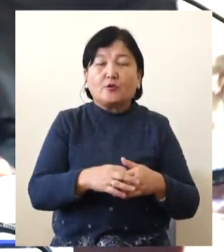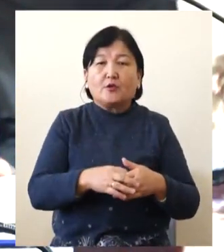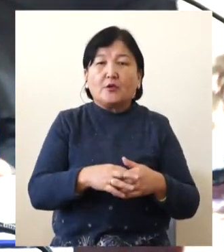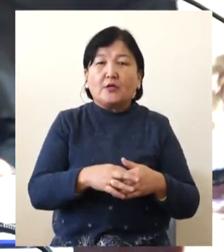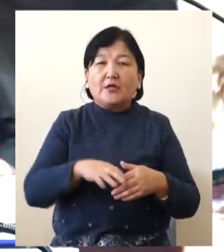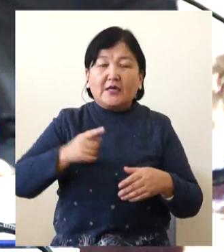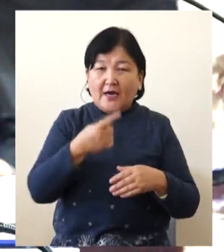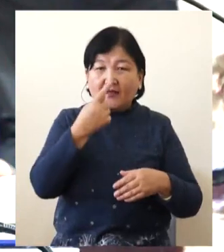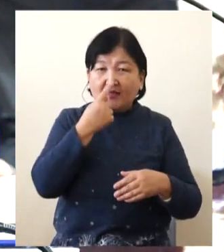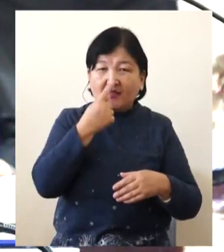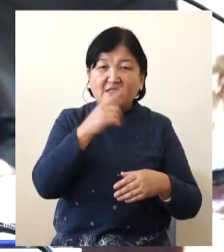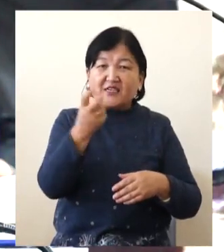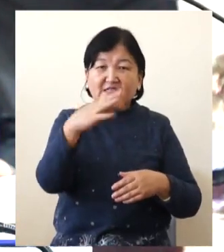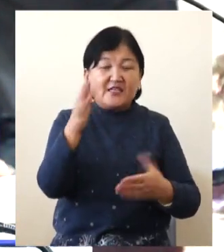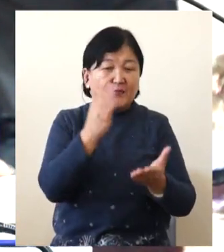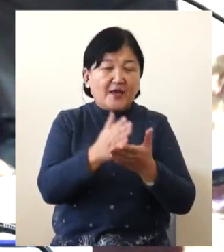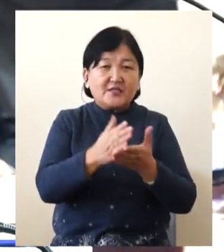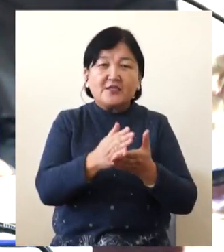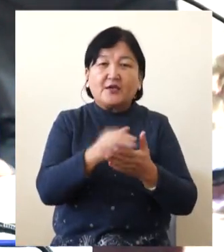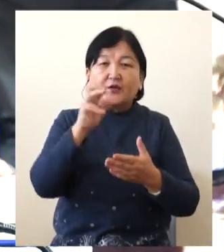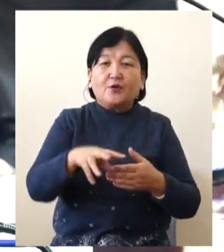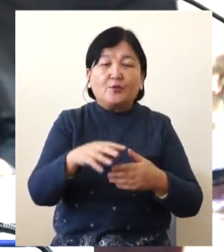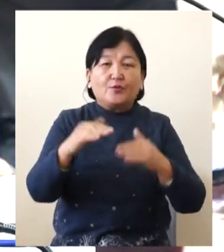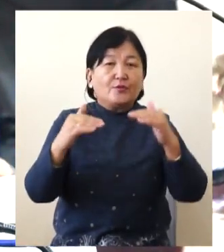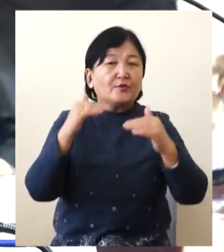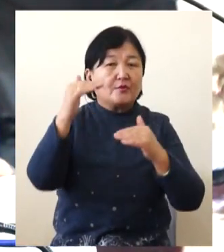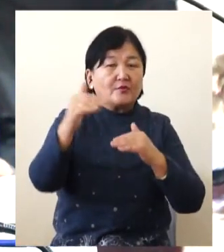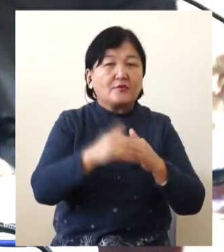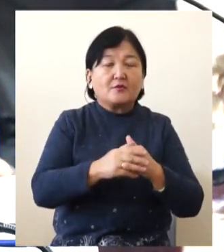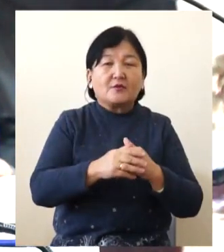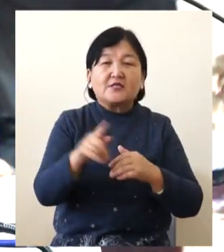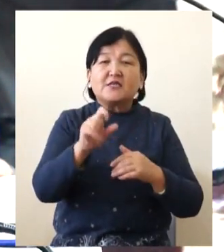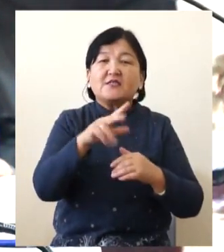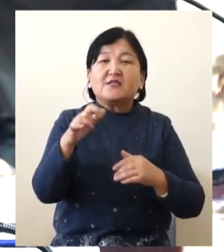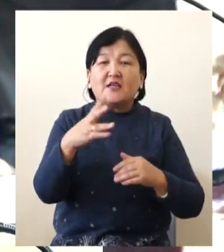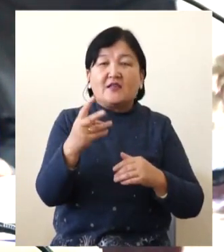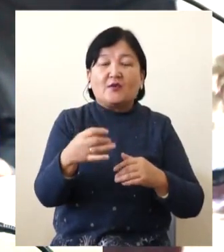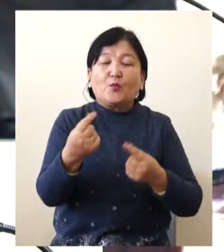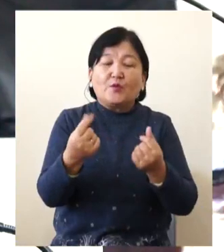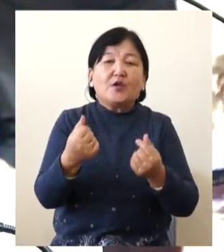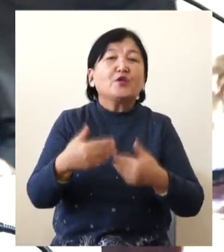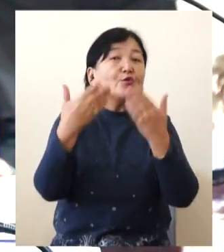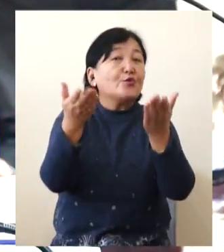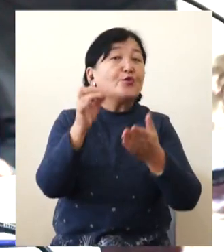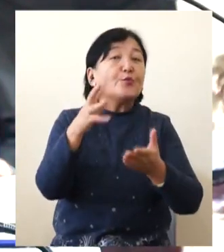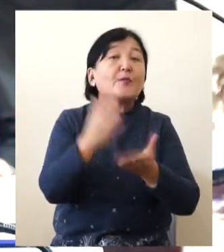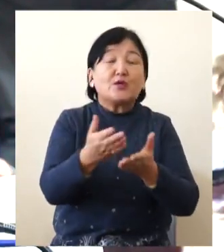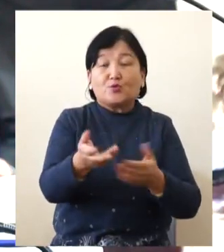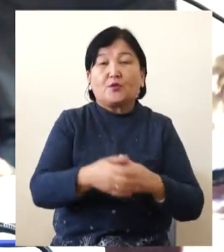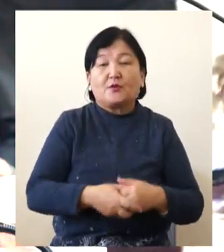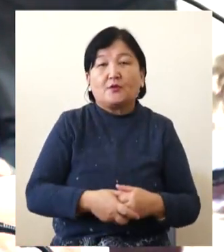тийм хятадын зах зээл дээр байдаг ямар эксел сайт юм зах зээлийн өнөөл энэ юугаа үтэн биш тийм нөөс